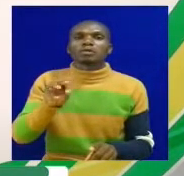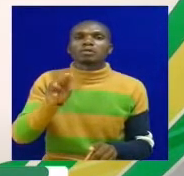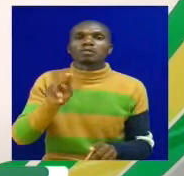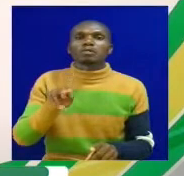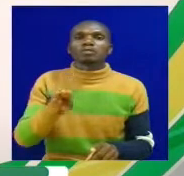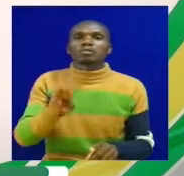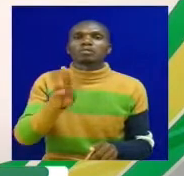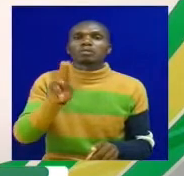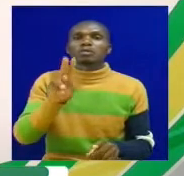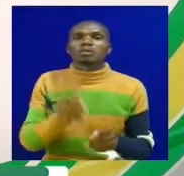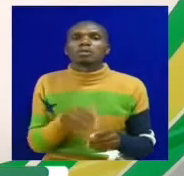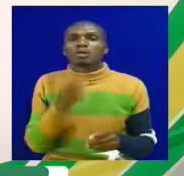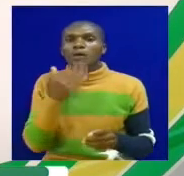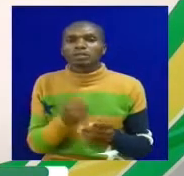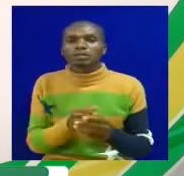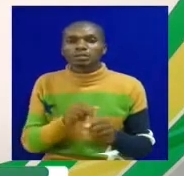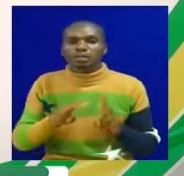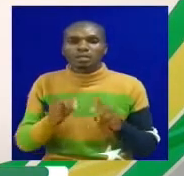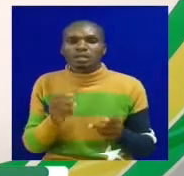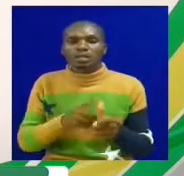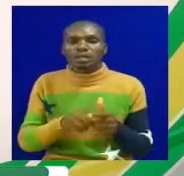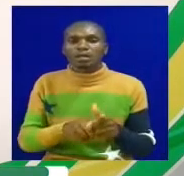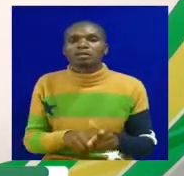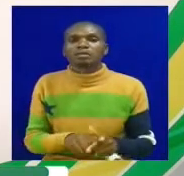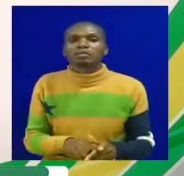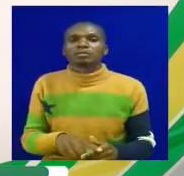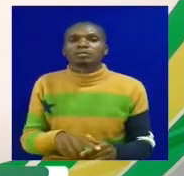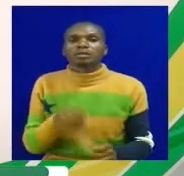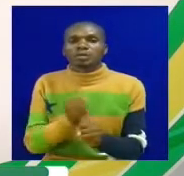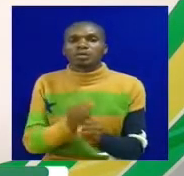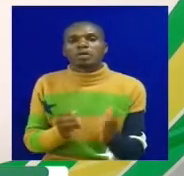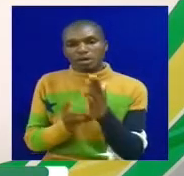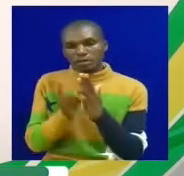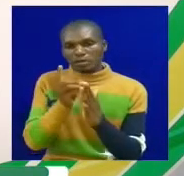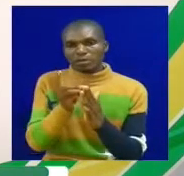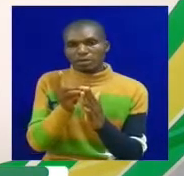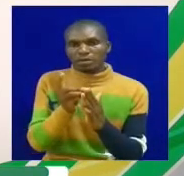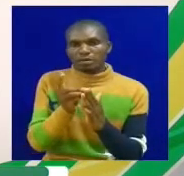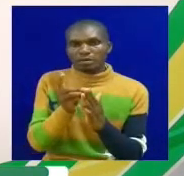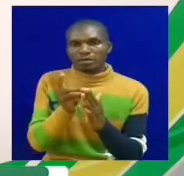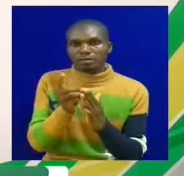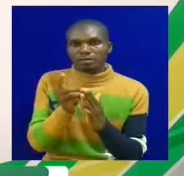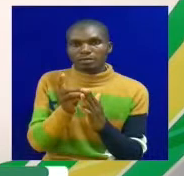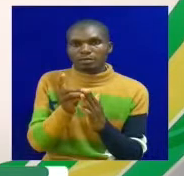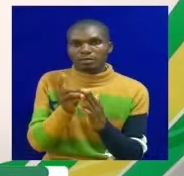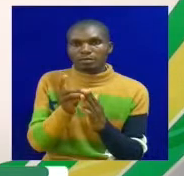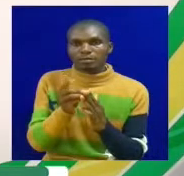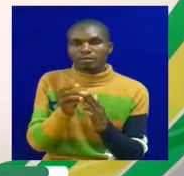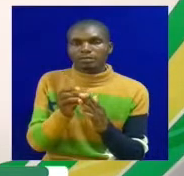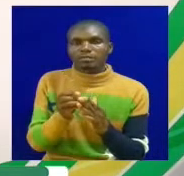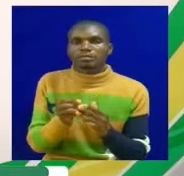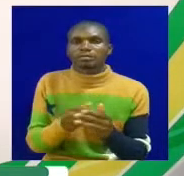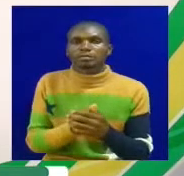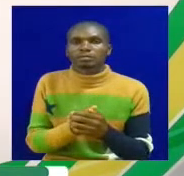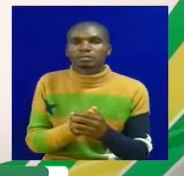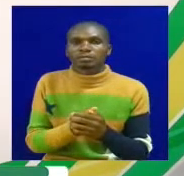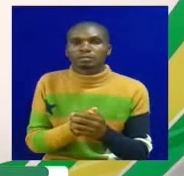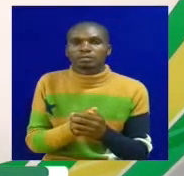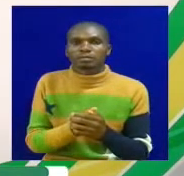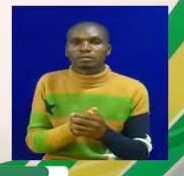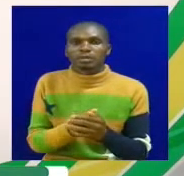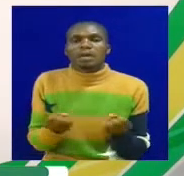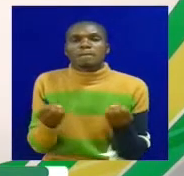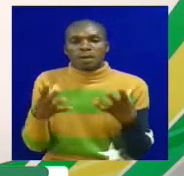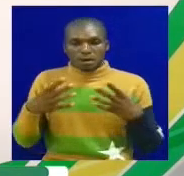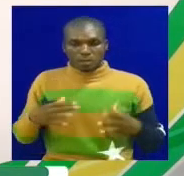magendera bamenyi bensemo ya West Mugrango ekero na bakagendete ku musomo nguso gochia sabange obaganetie kero gekyo ni gochinga